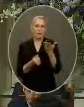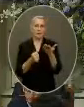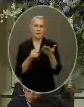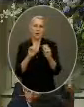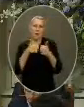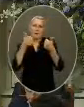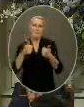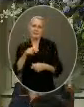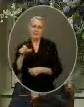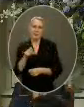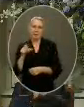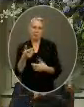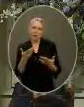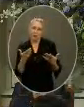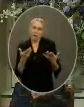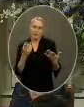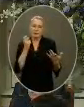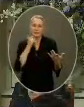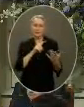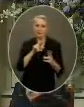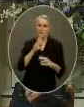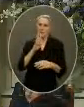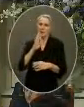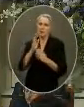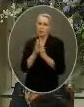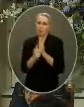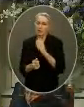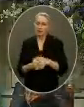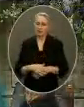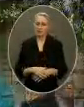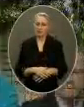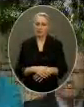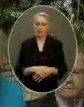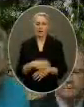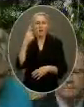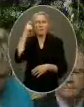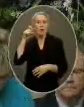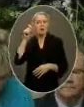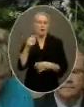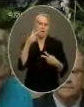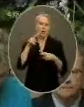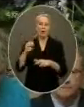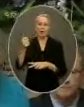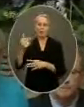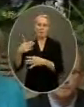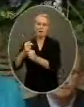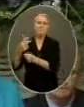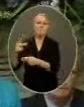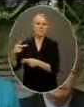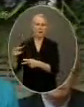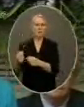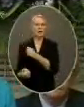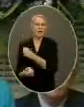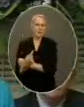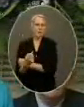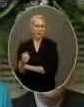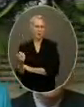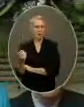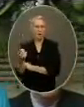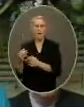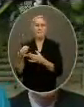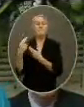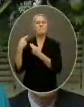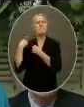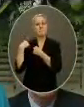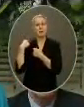placé, pour parler de pauvreté. Et je pense qu'il faudrait qu'ils regardent leur bilan pour s'apercevoir que c'est durant